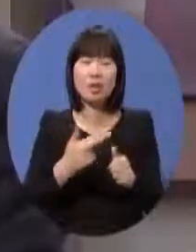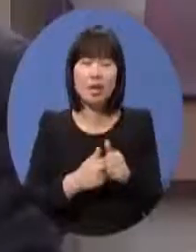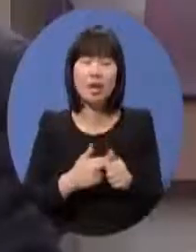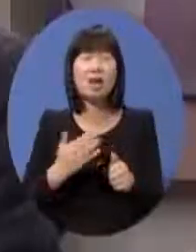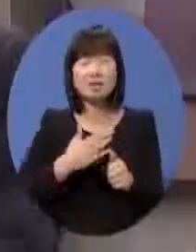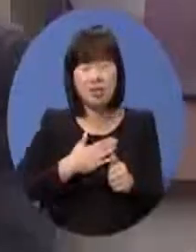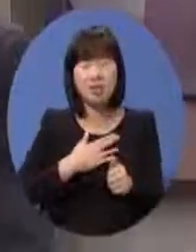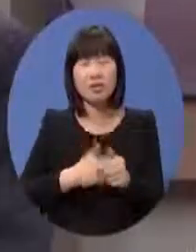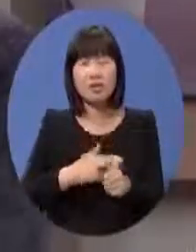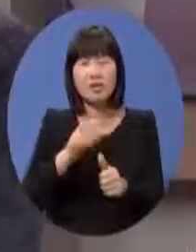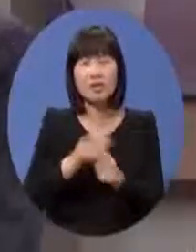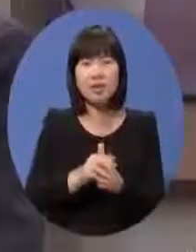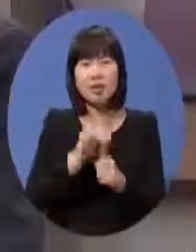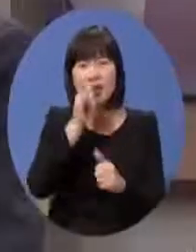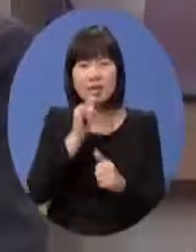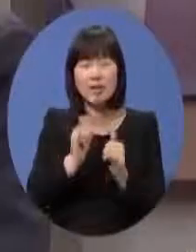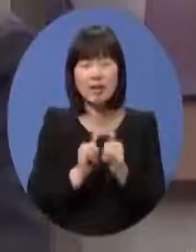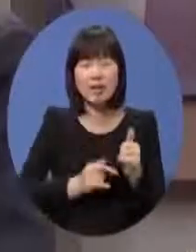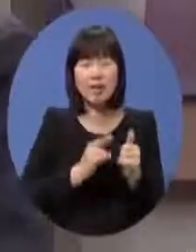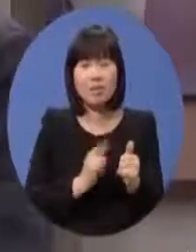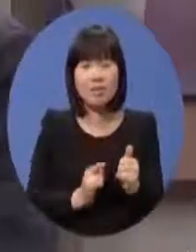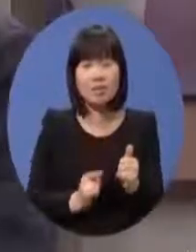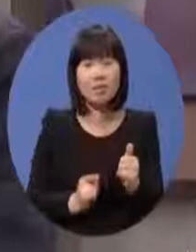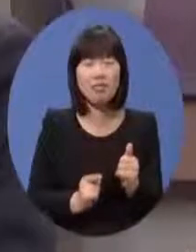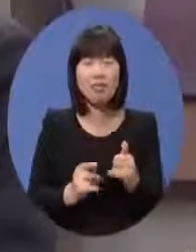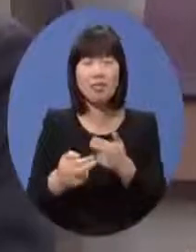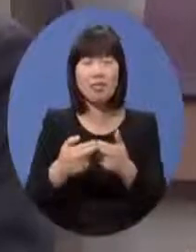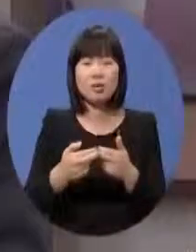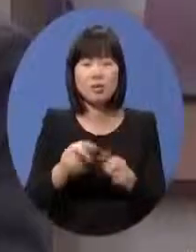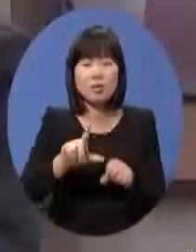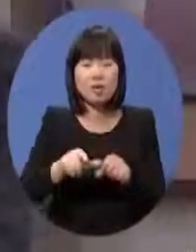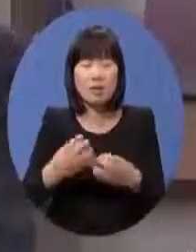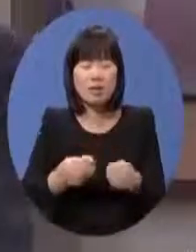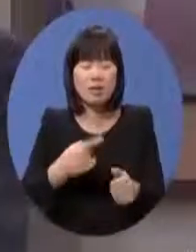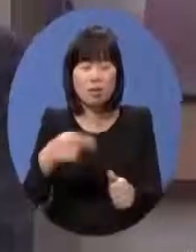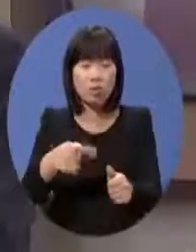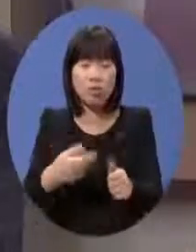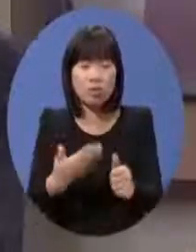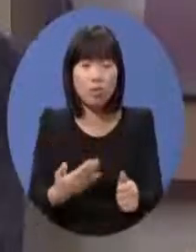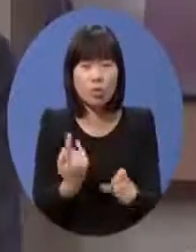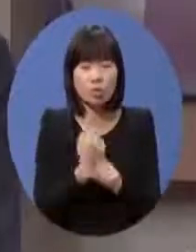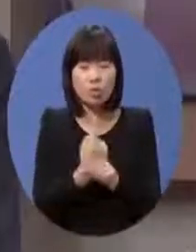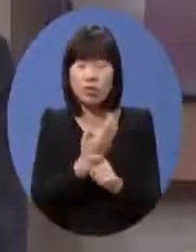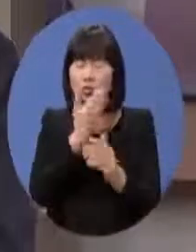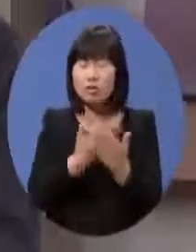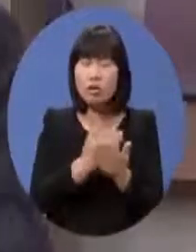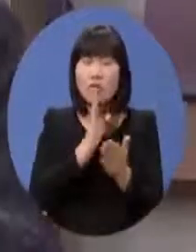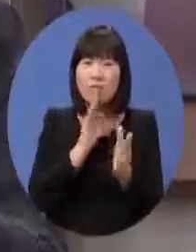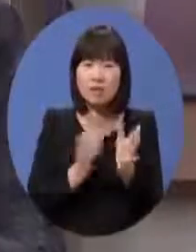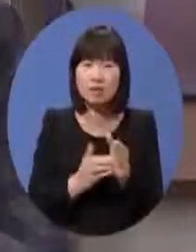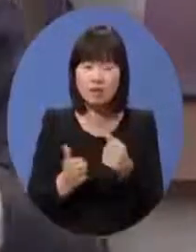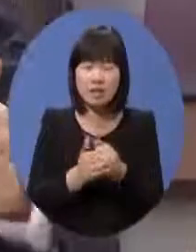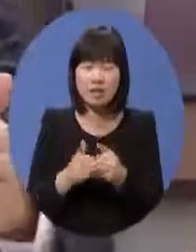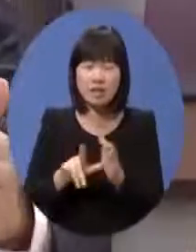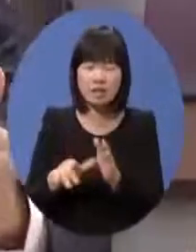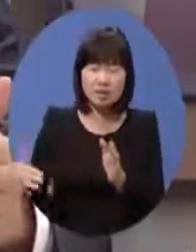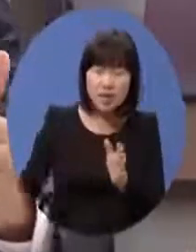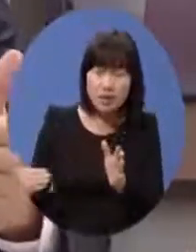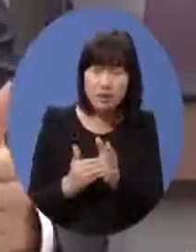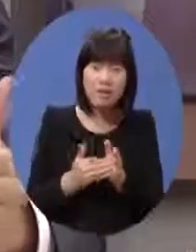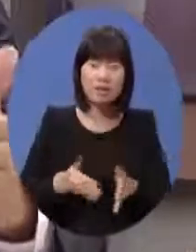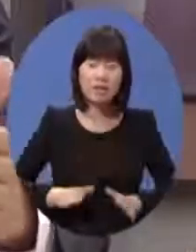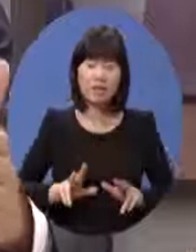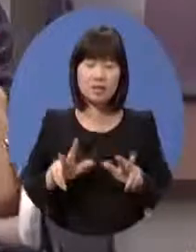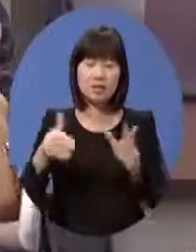탓도 있습니다. 왜냐하면 이런 걸 갖다 사람들한테 진료 시간이 많이 알려주면서 고쳐나가는 게 굉장히 중요하거든요. 네. 그래서 이때까지